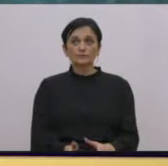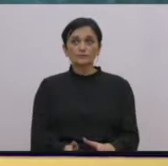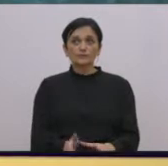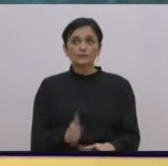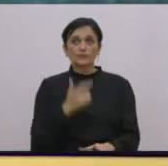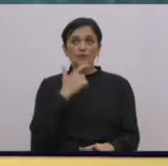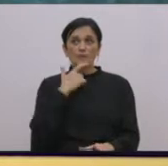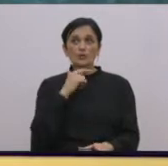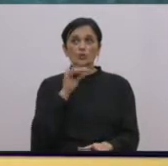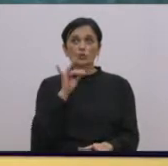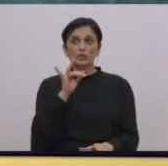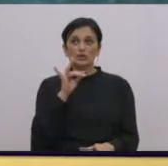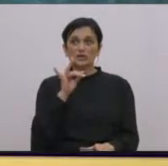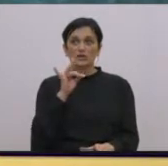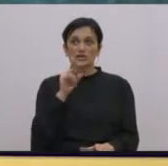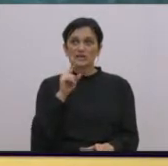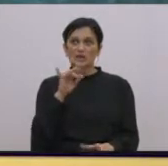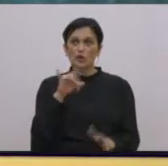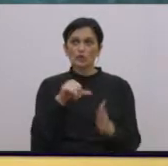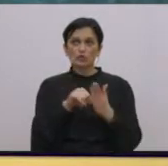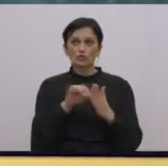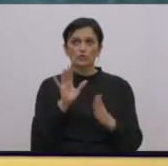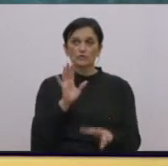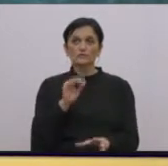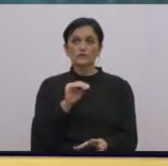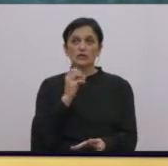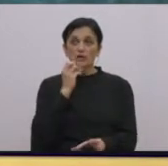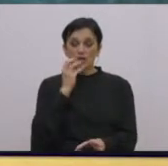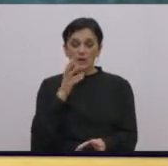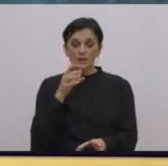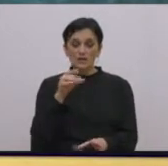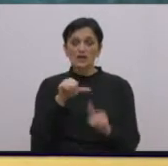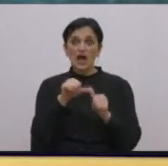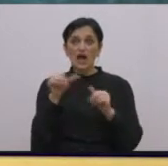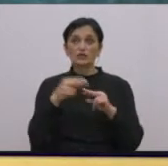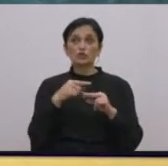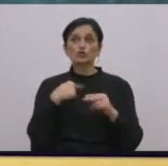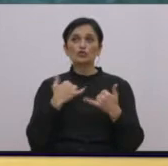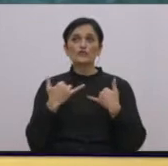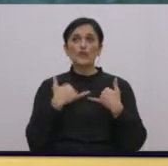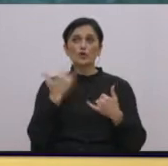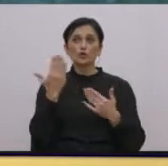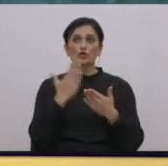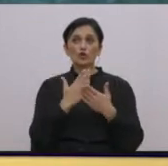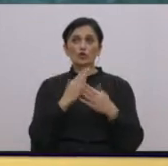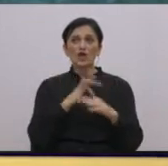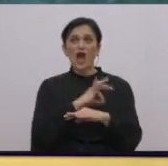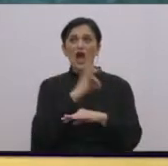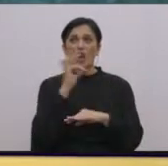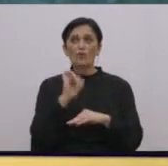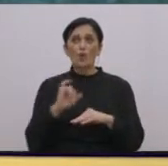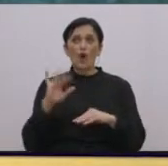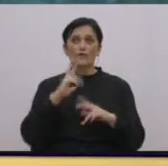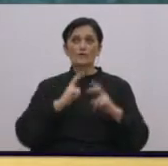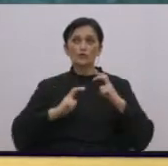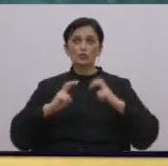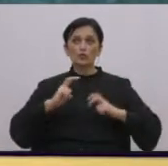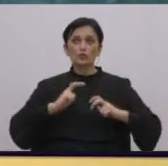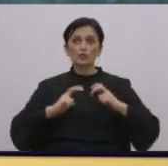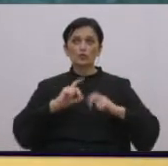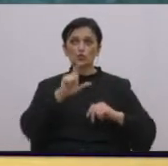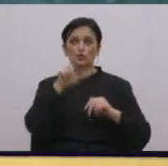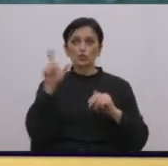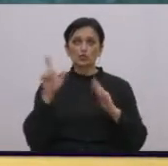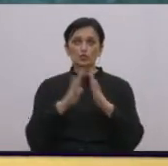Batonul era bucățele de tu mișcă, ki baton. Când am mișcă colegi, o cunțas tu mă daria, națiunile de europene, universități, studente bi, tot